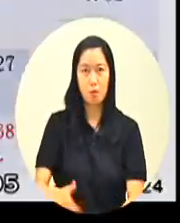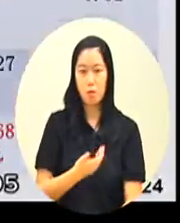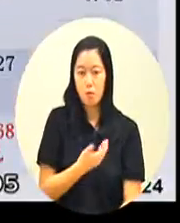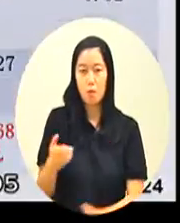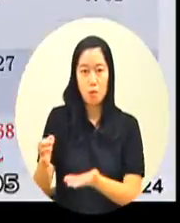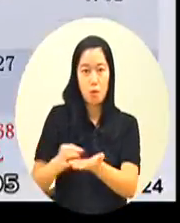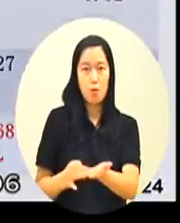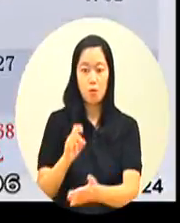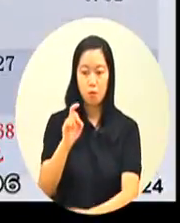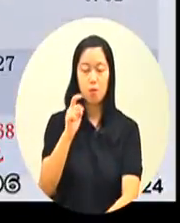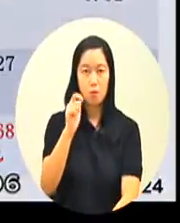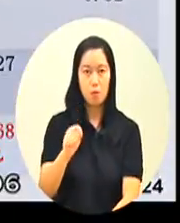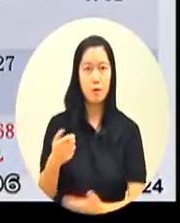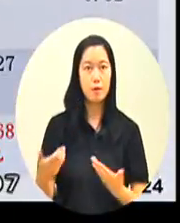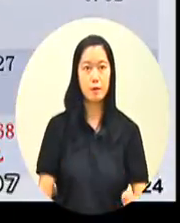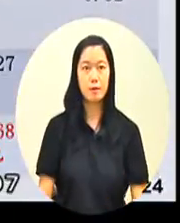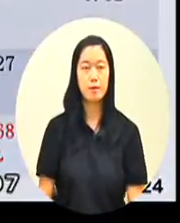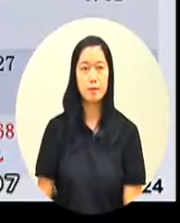4亿多。